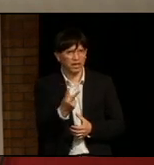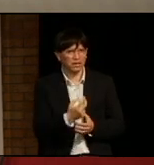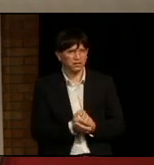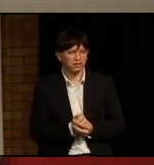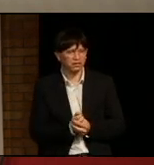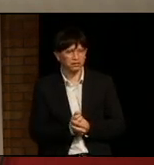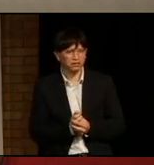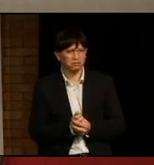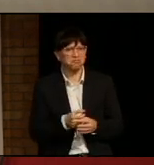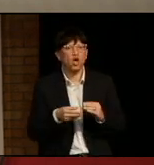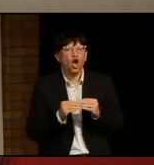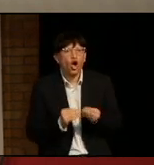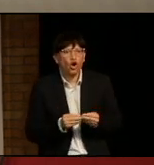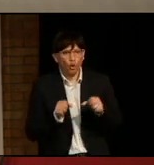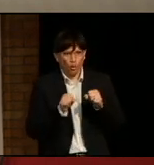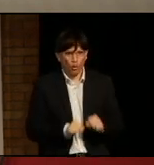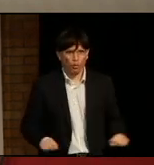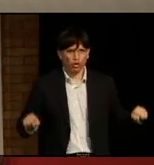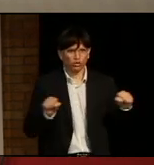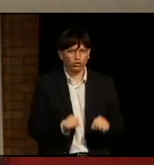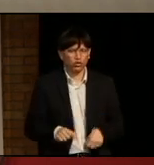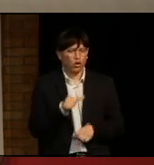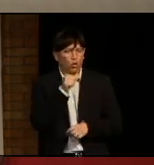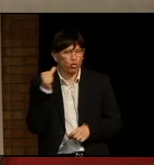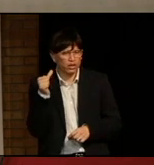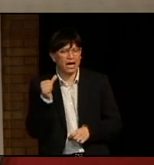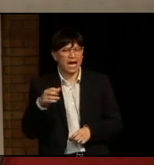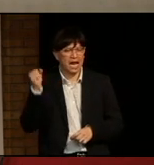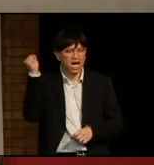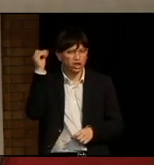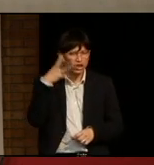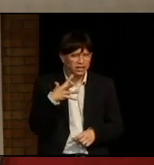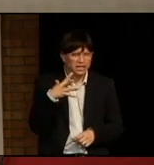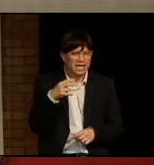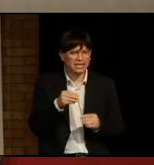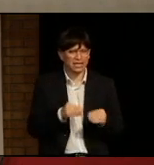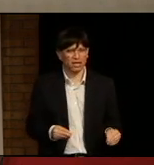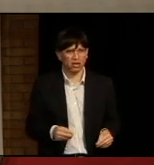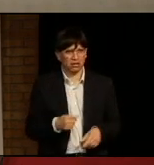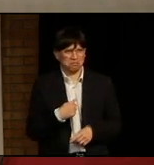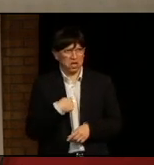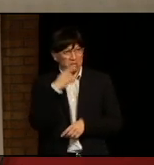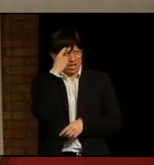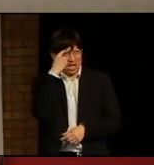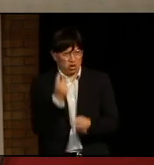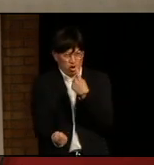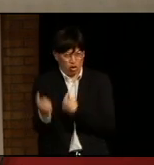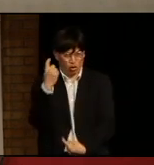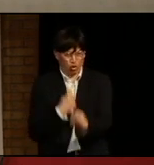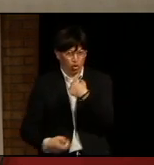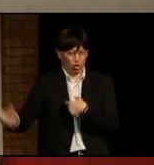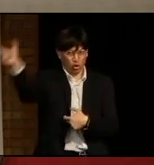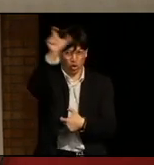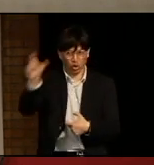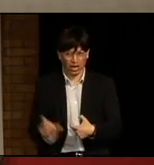vedere come possono se possono utilizzare l'energia elettrica ha fatto sì che io tornando in Italia non fossi